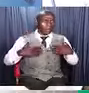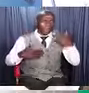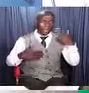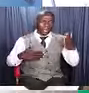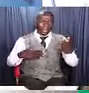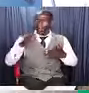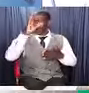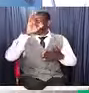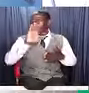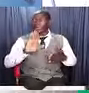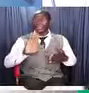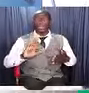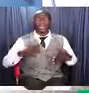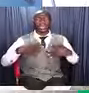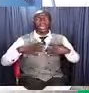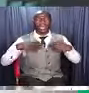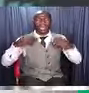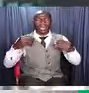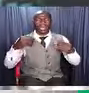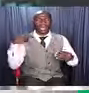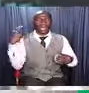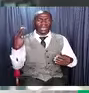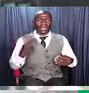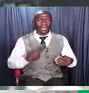yao. Wamekubali kukaa.